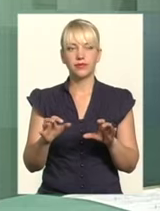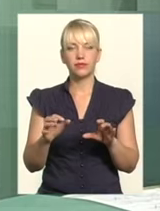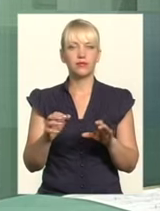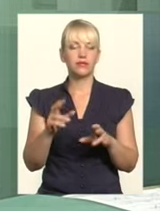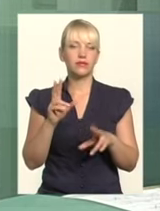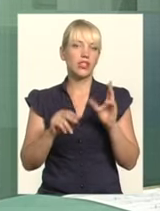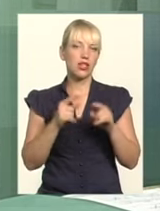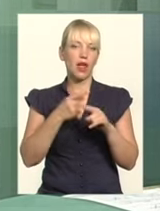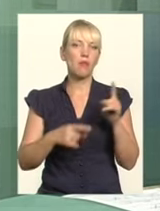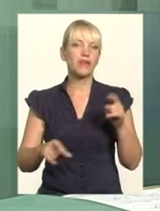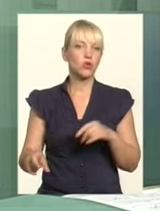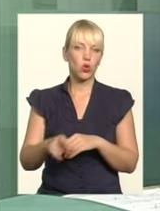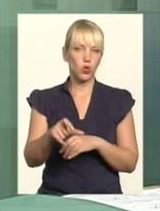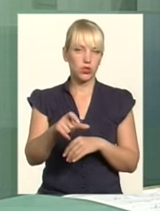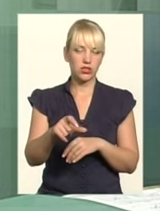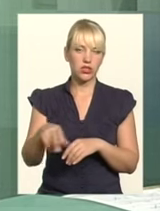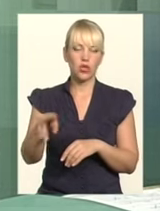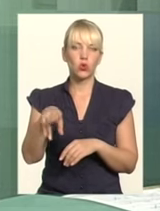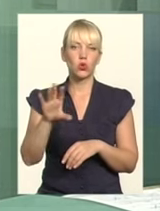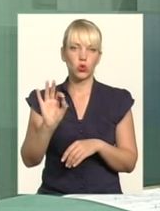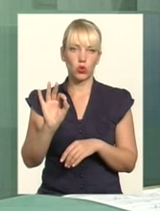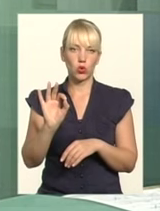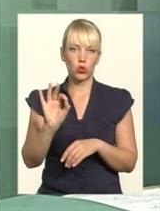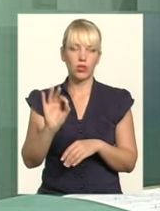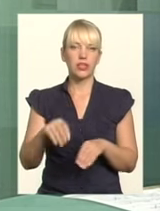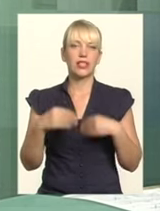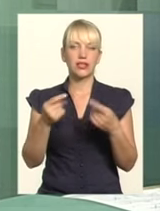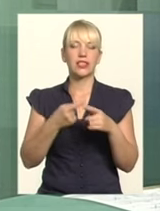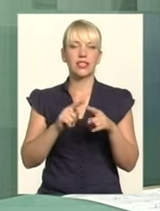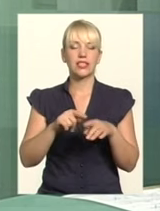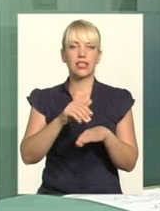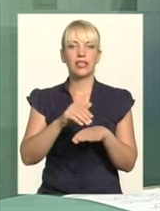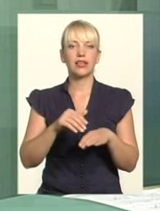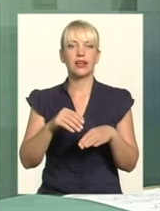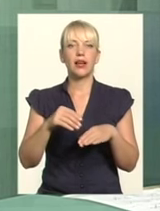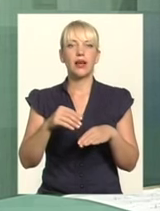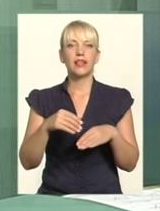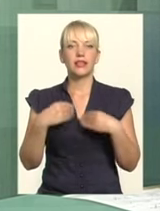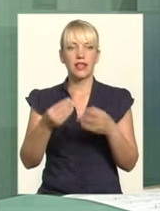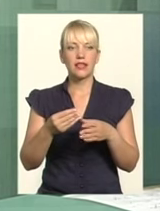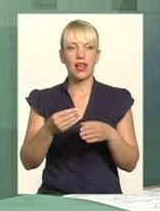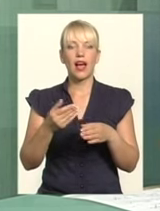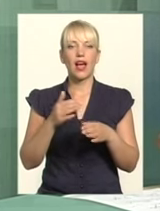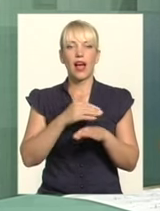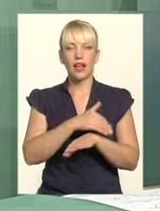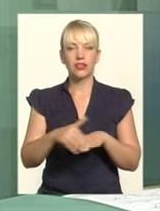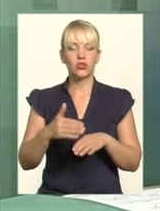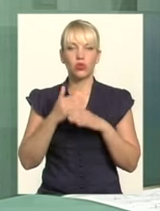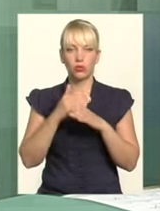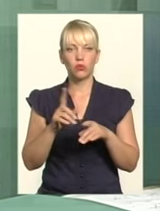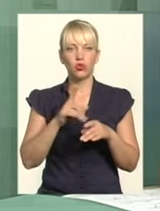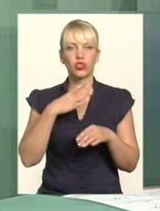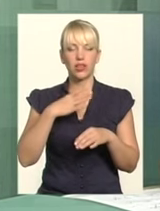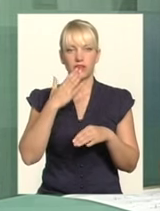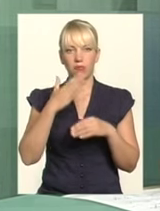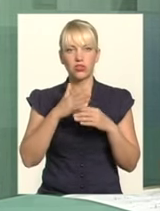півдорозі до, власне, надання тієї адресної допомоги. Що чекати найближчим часом?